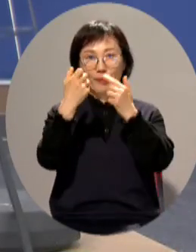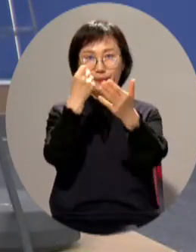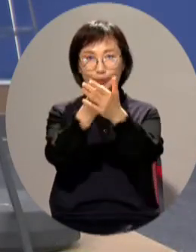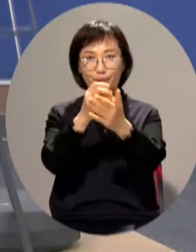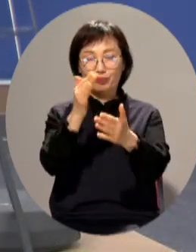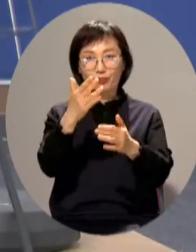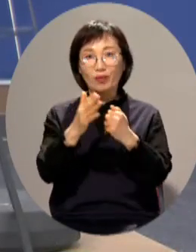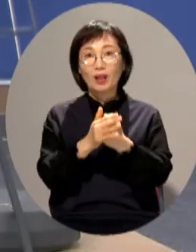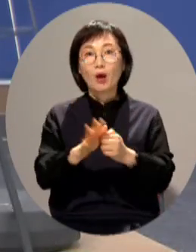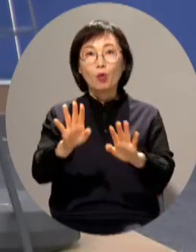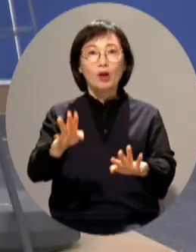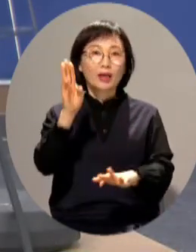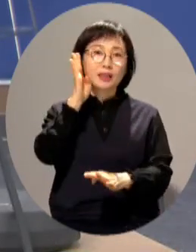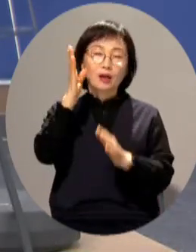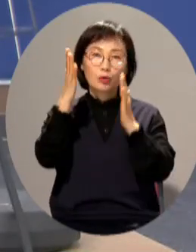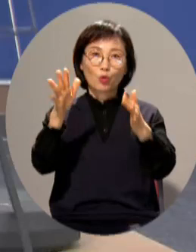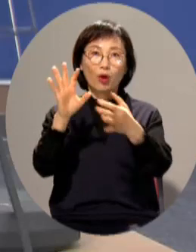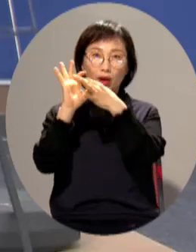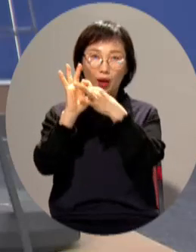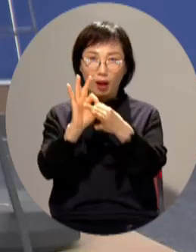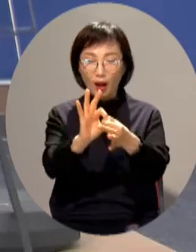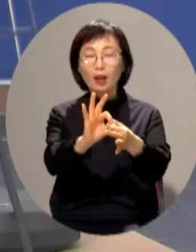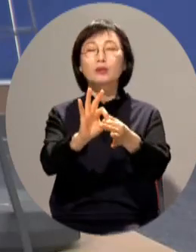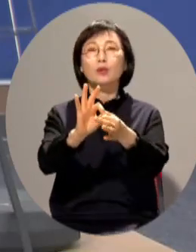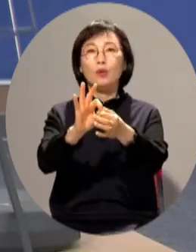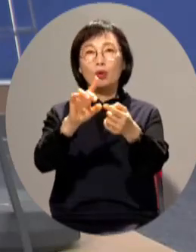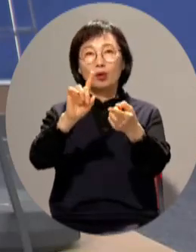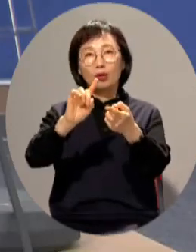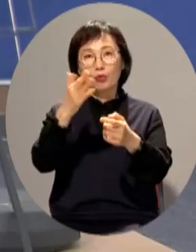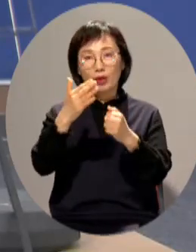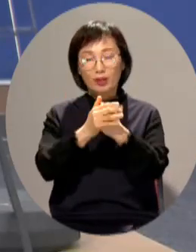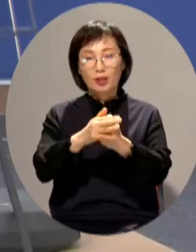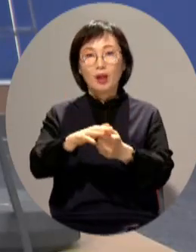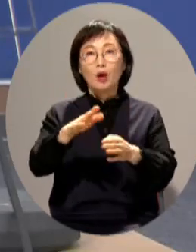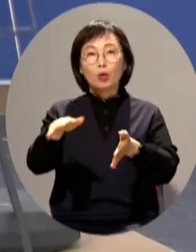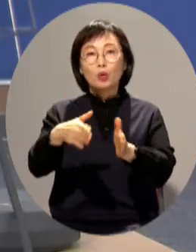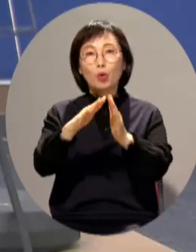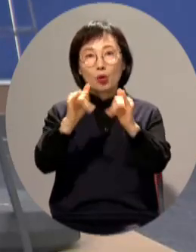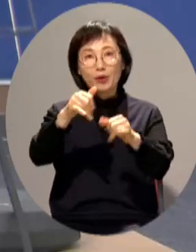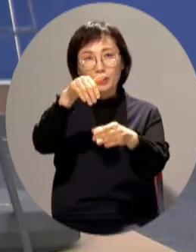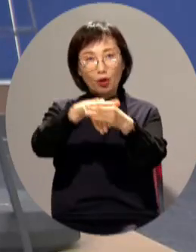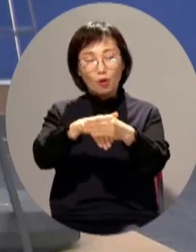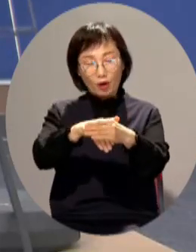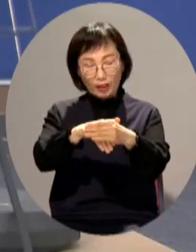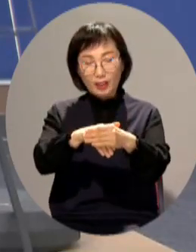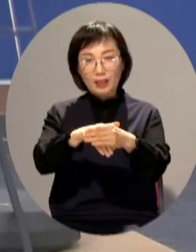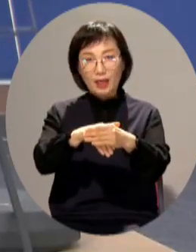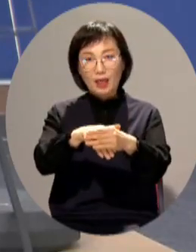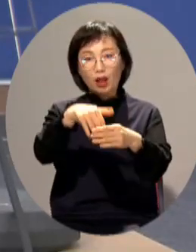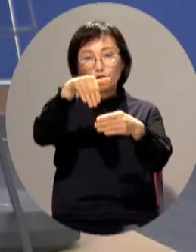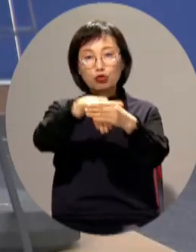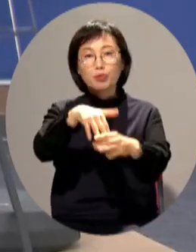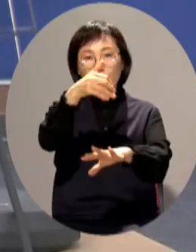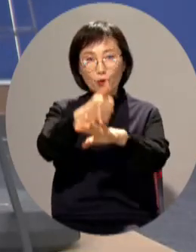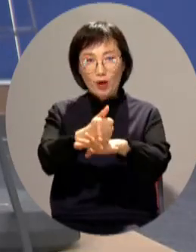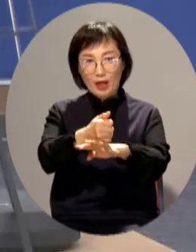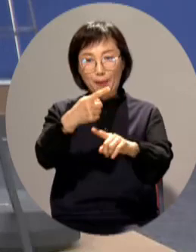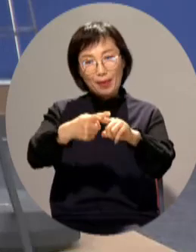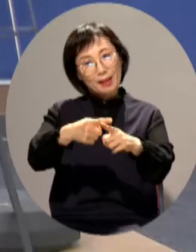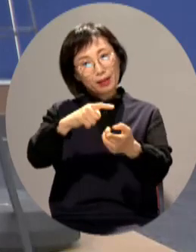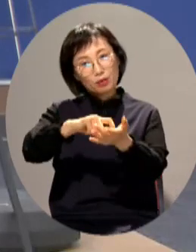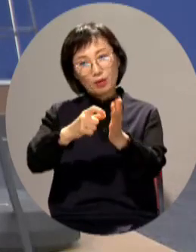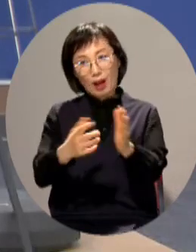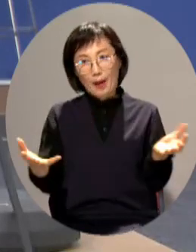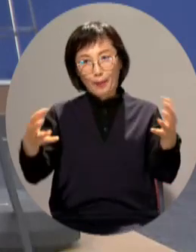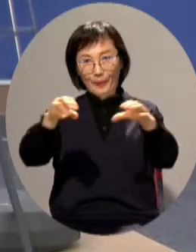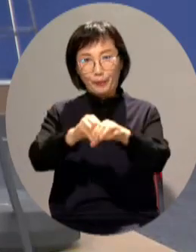오늘까지 나흘동안 치러진 권리다 권과 일반 도민 선거인단 투표를 반반씩 합친 결과입니다 선관위는